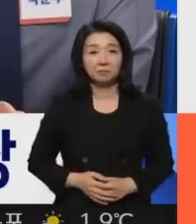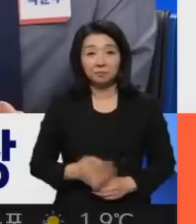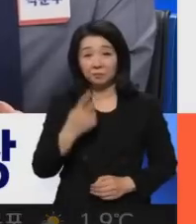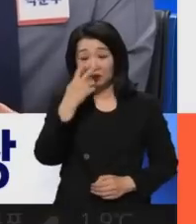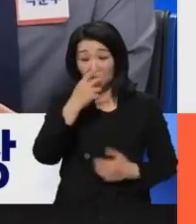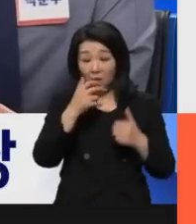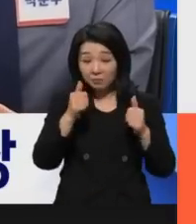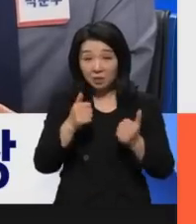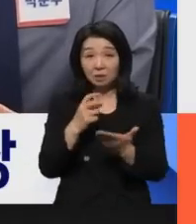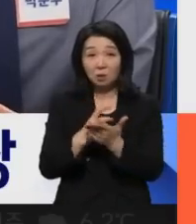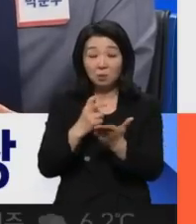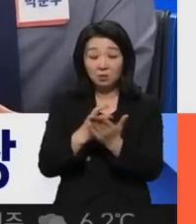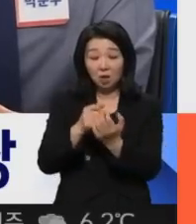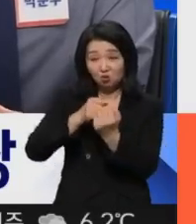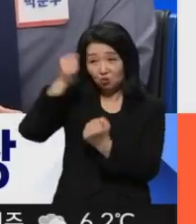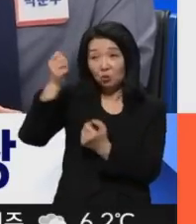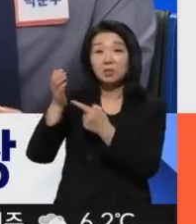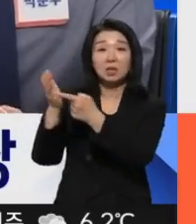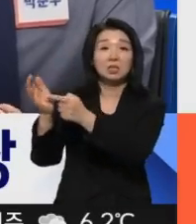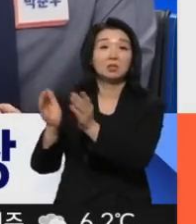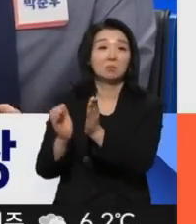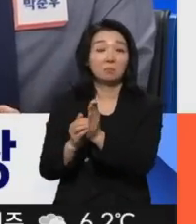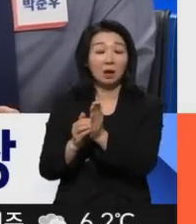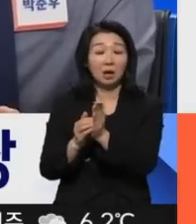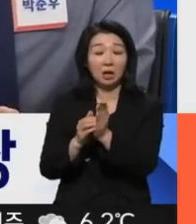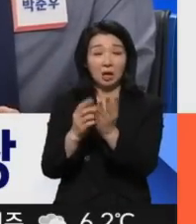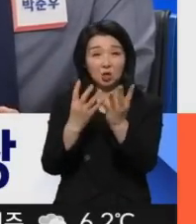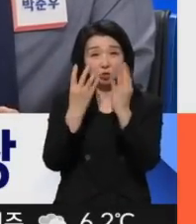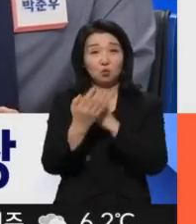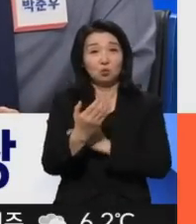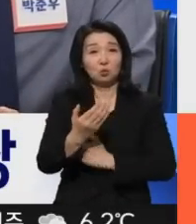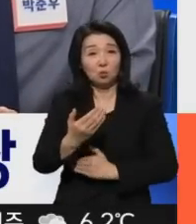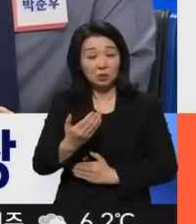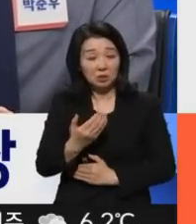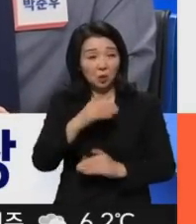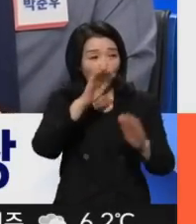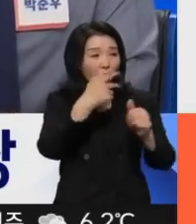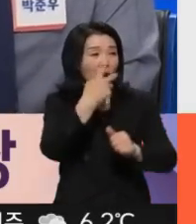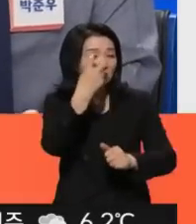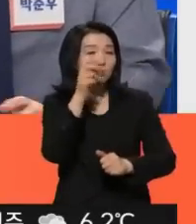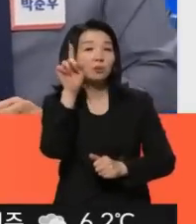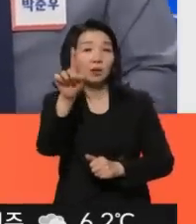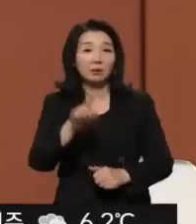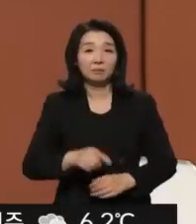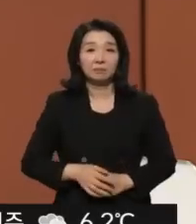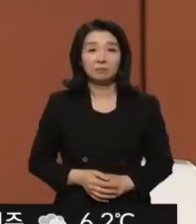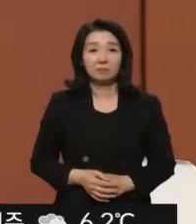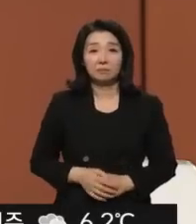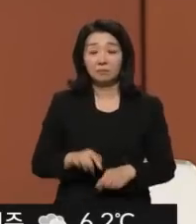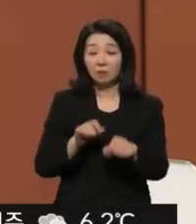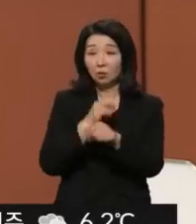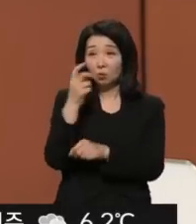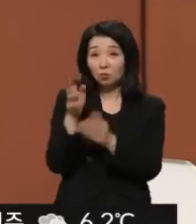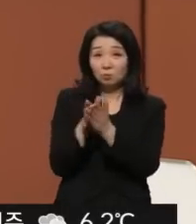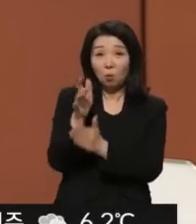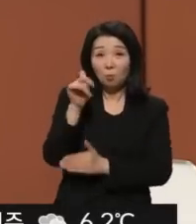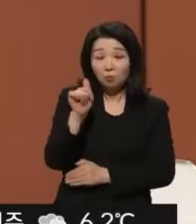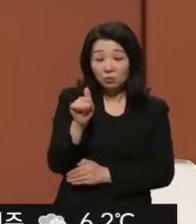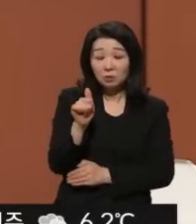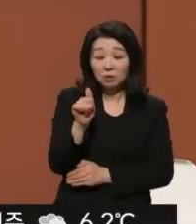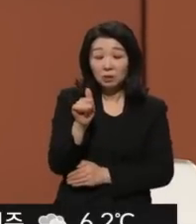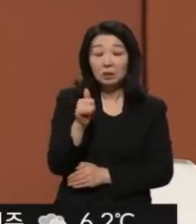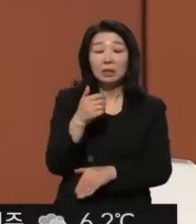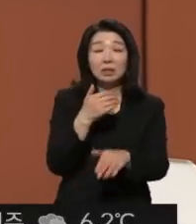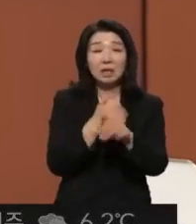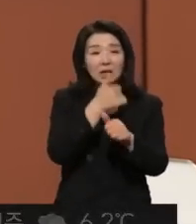검찰은 즉시 법원에 구속영장을 청구했고요. 구속 전 피의자 신문은 이르면 내일 열릴 예정입니다. 네, 특수본은 다른 피의자에 대해서,